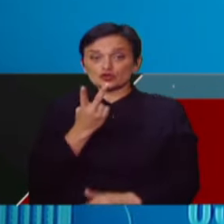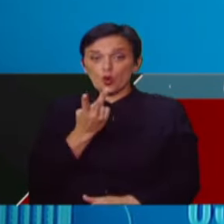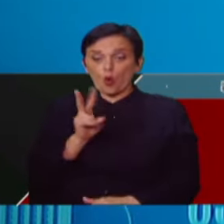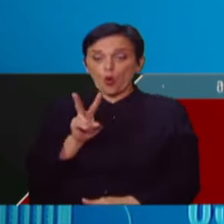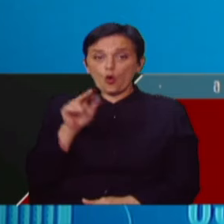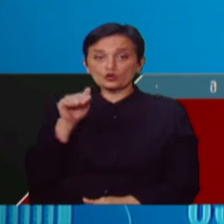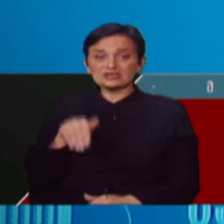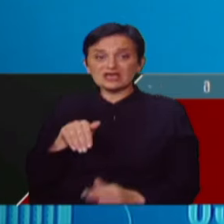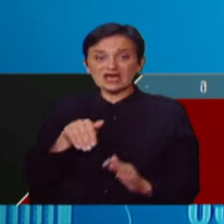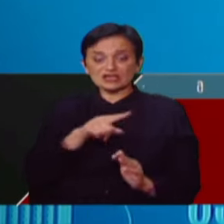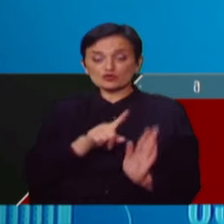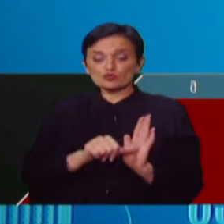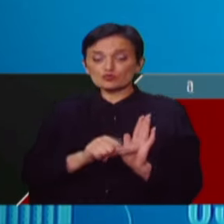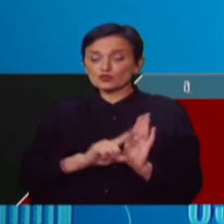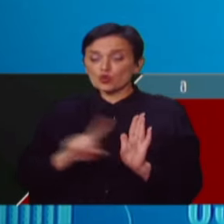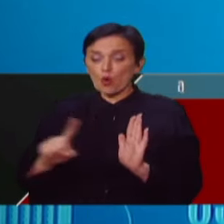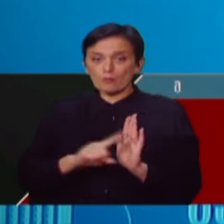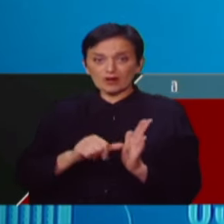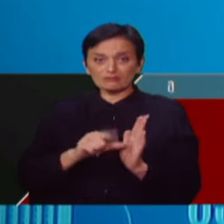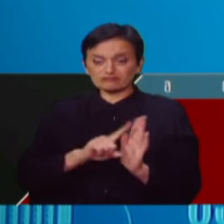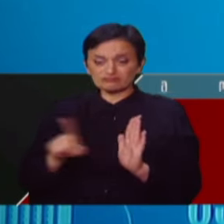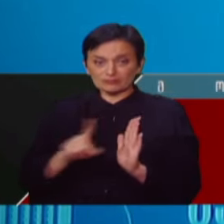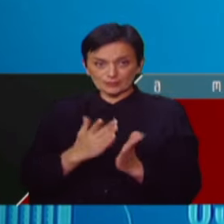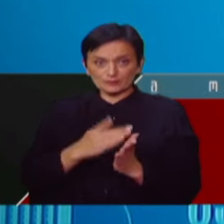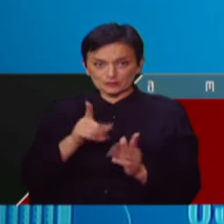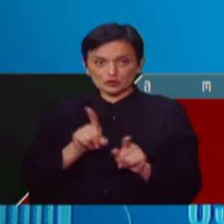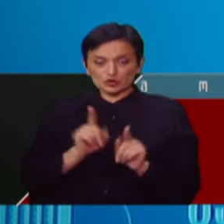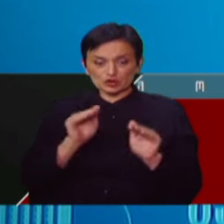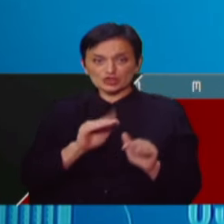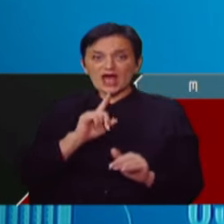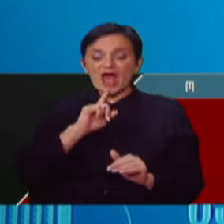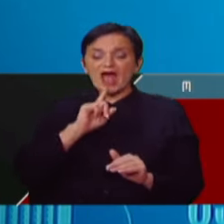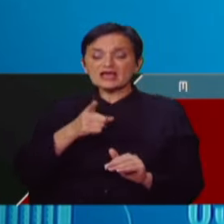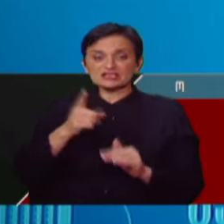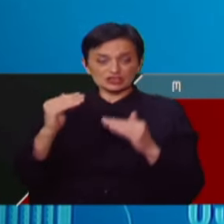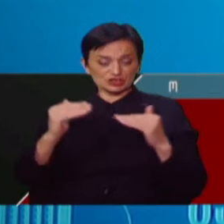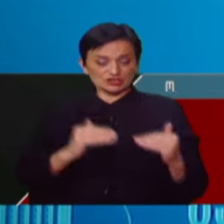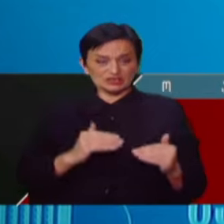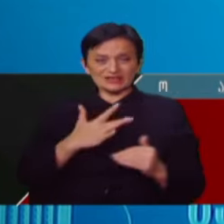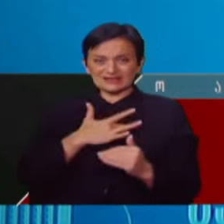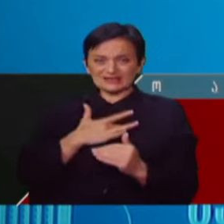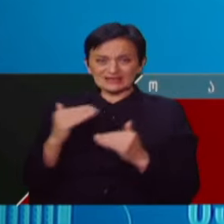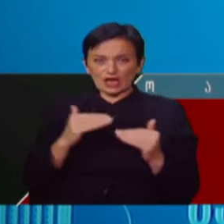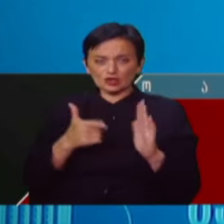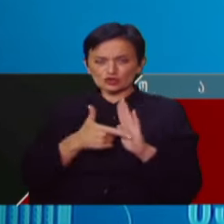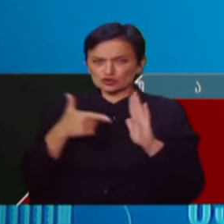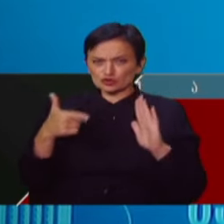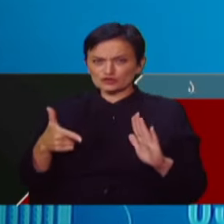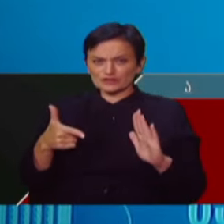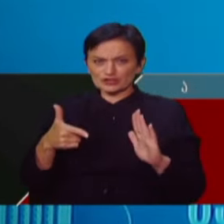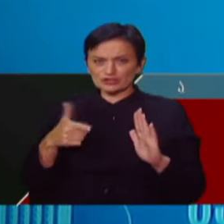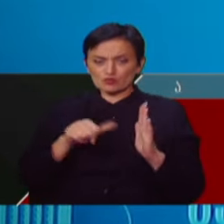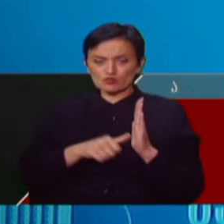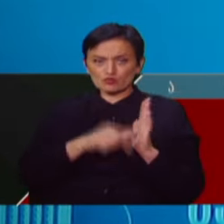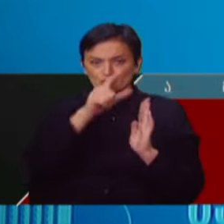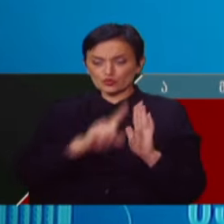22000-მდე პრობაციონერი არის და მათ შეეხება იცით 1000 შემცირება არის პრობაციაზე და დაახლოებით 7000